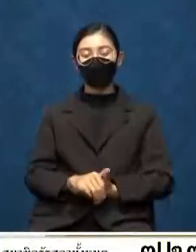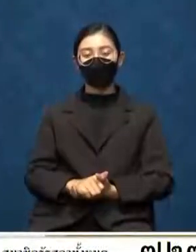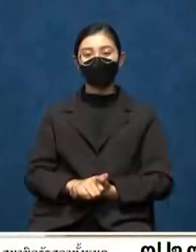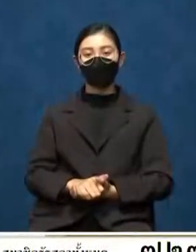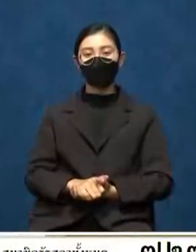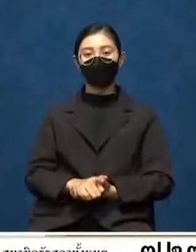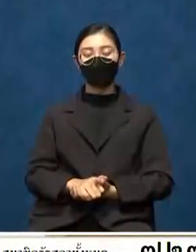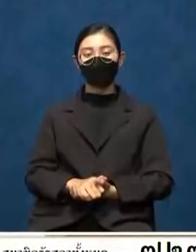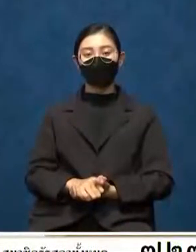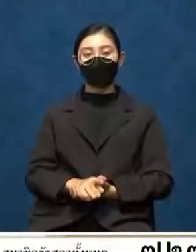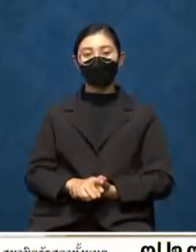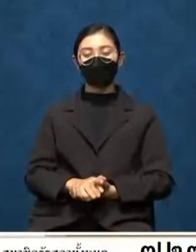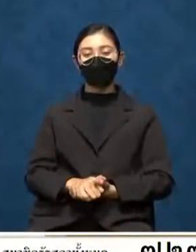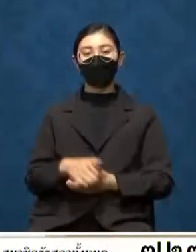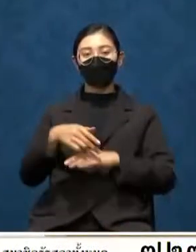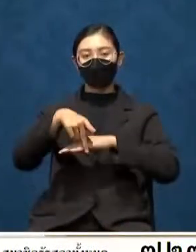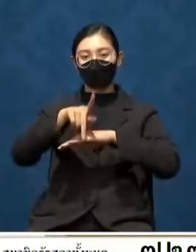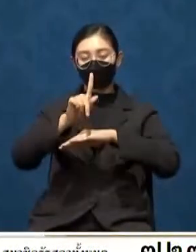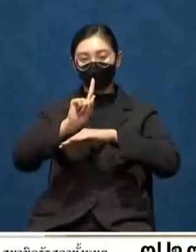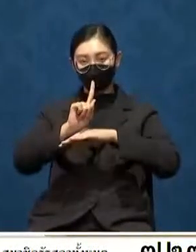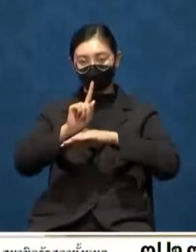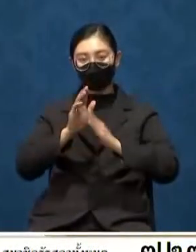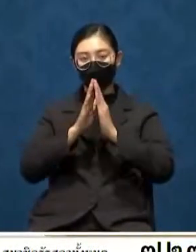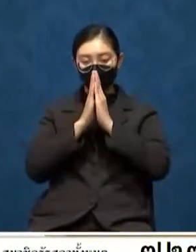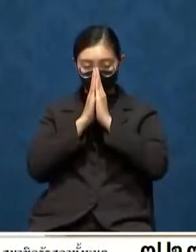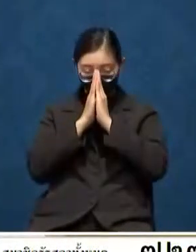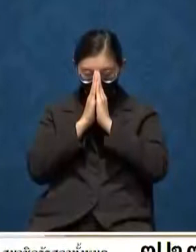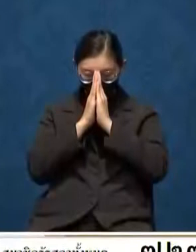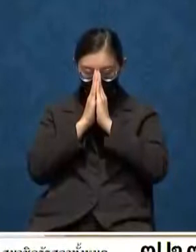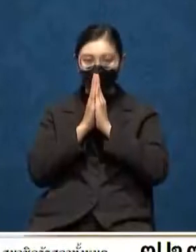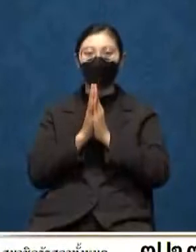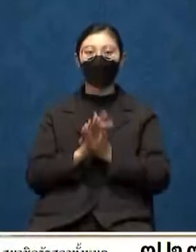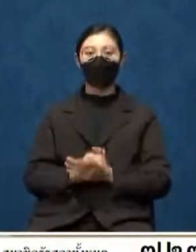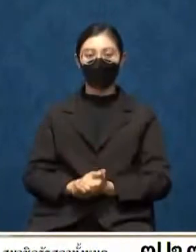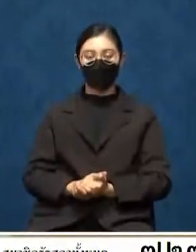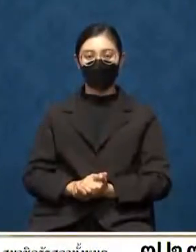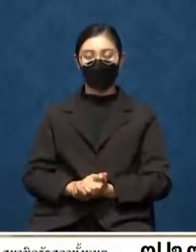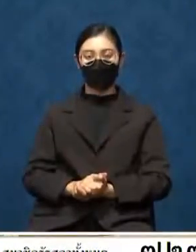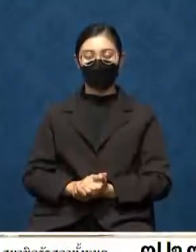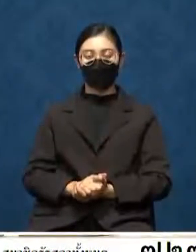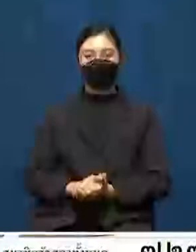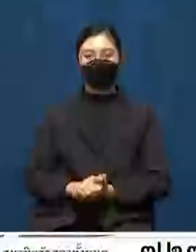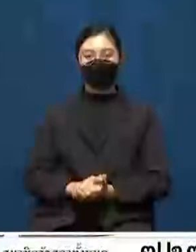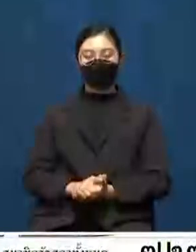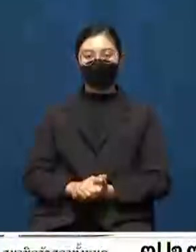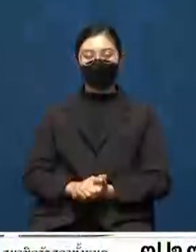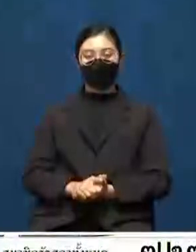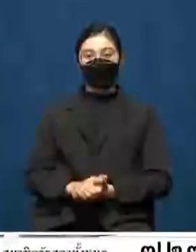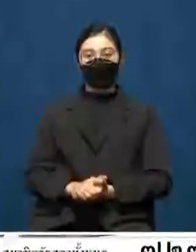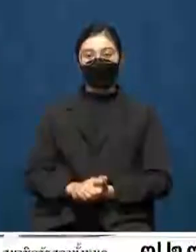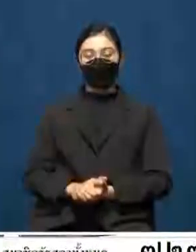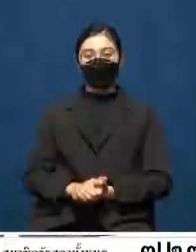พบกับเลียพัทยานะครับรัฐบาลที่รบกับผมในวันคืนบุญตันสมาชิกวุฒิสภาสมาชิกรัฐสภา